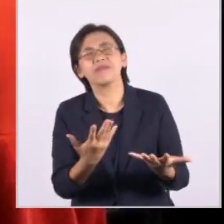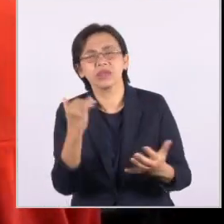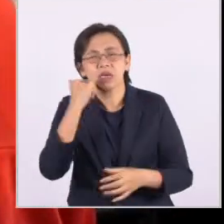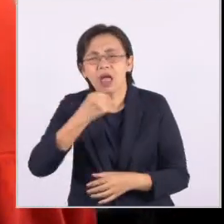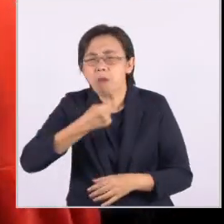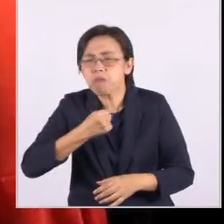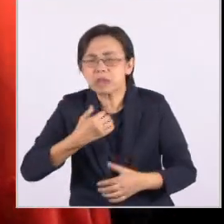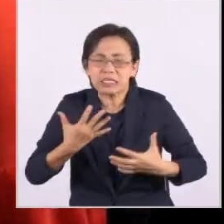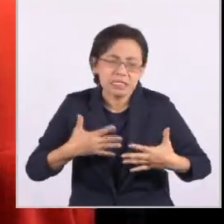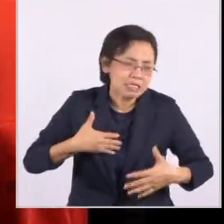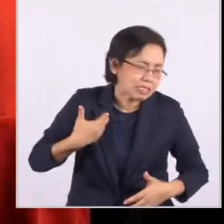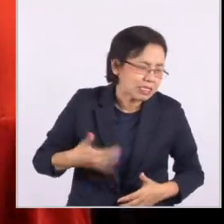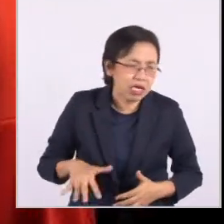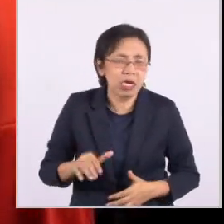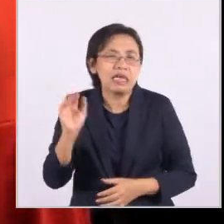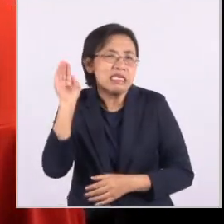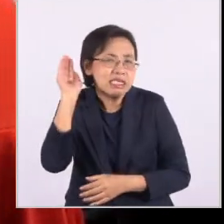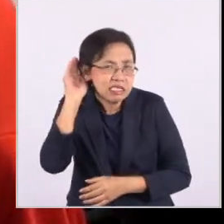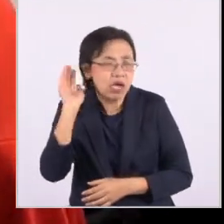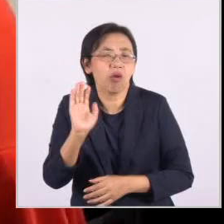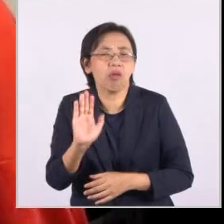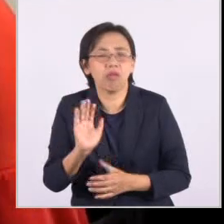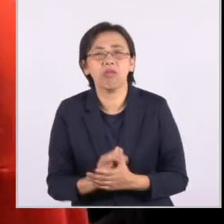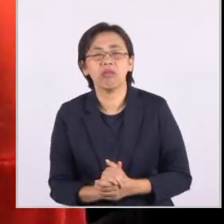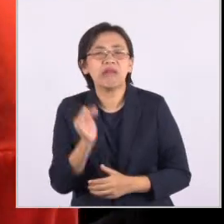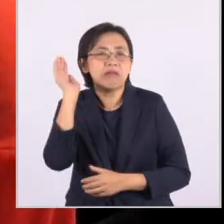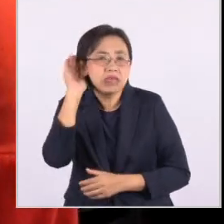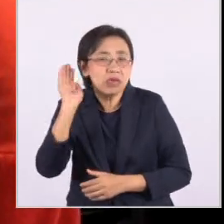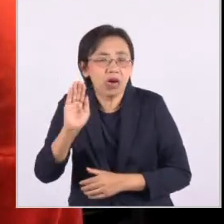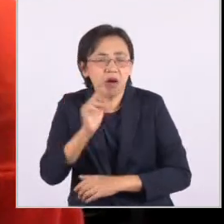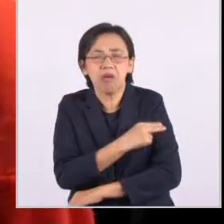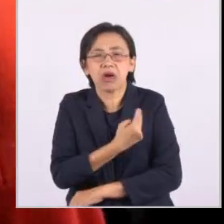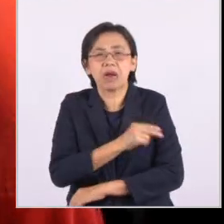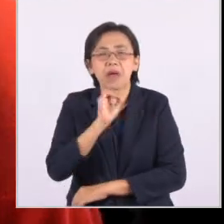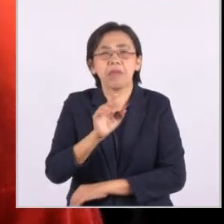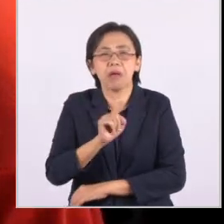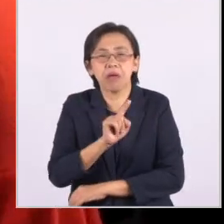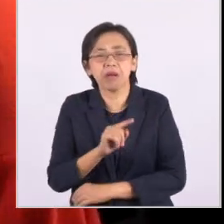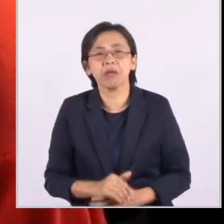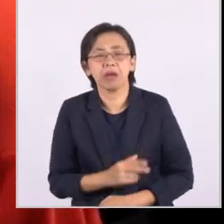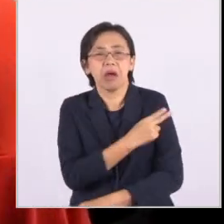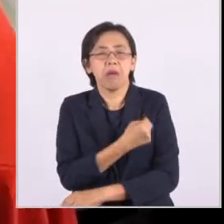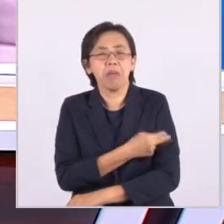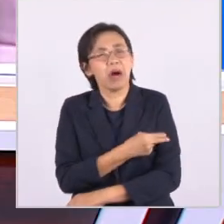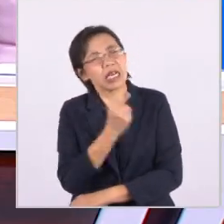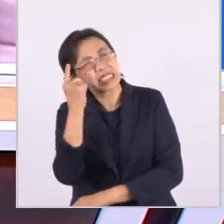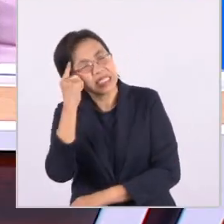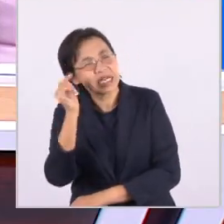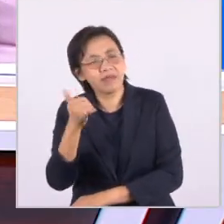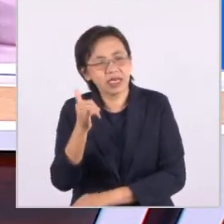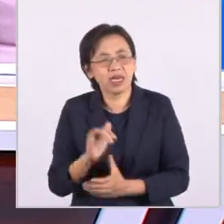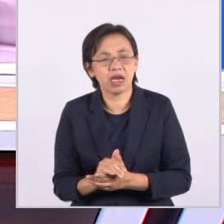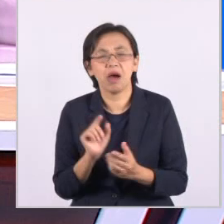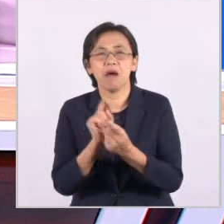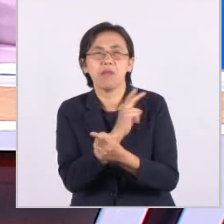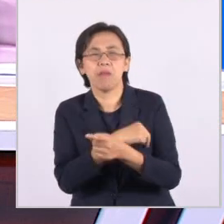คะอันนี้ก็คือความเชื่อนะใช้วิจารณญาณแต่ว่าถ้าเกิดเป็นทางการแพทย์เขาจะบอกว่าอาการแบบนี้อาจจะนะแนะนำให้ไปตรวจ